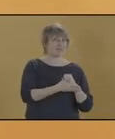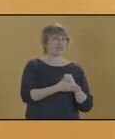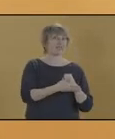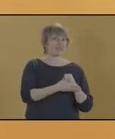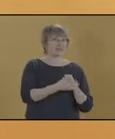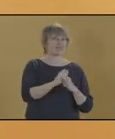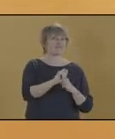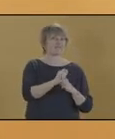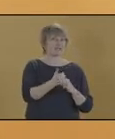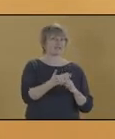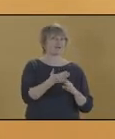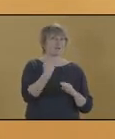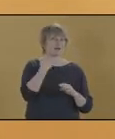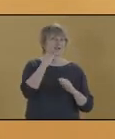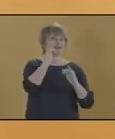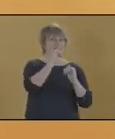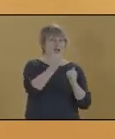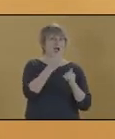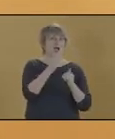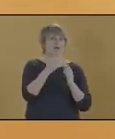die Konsequenzen und